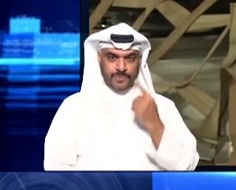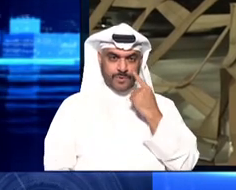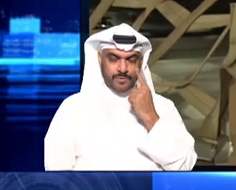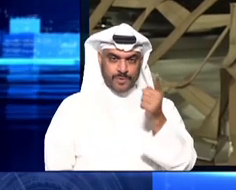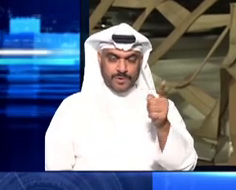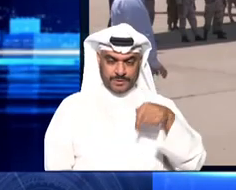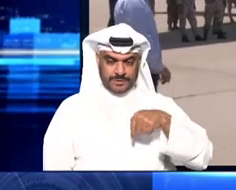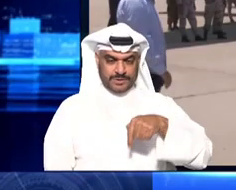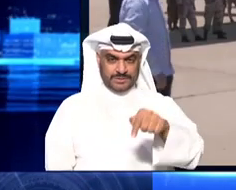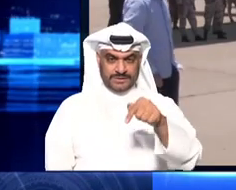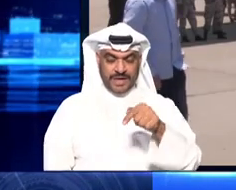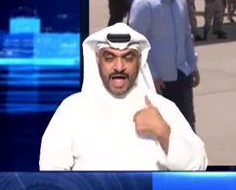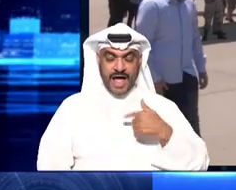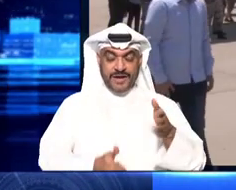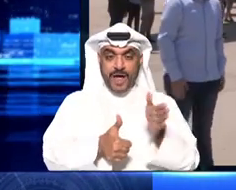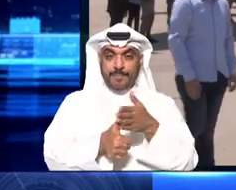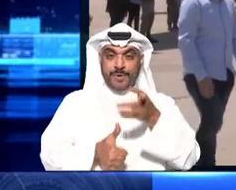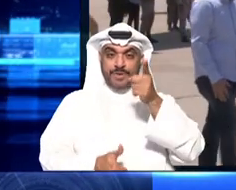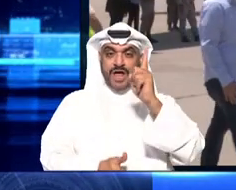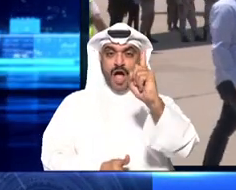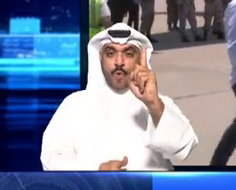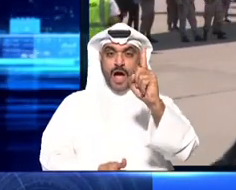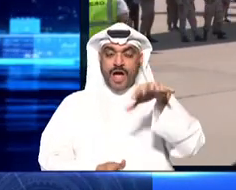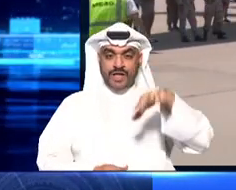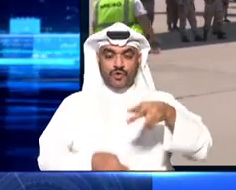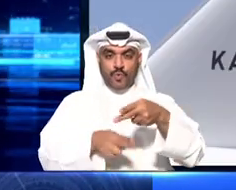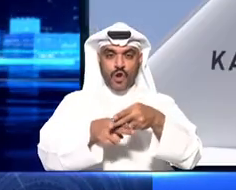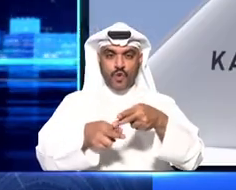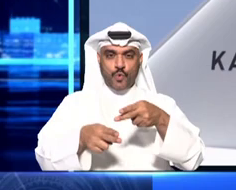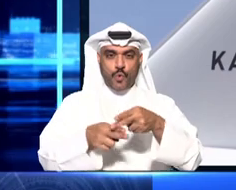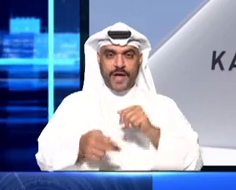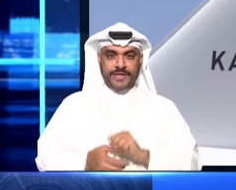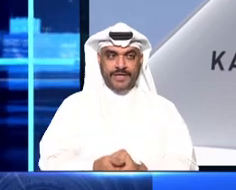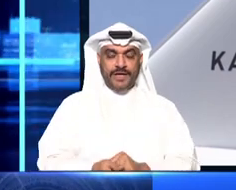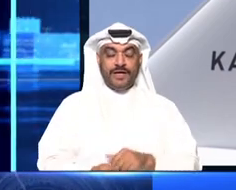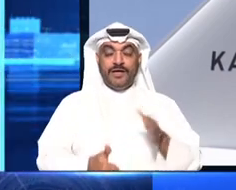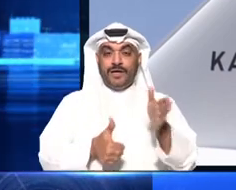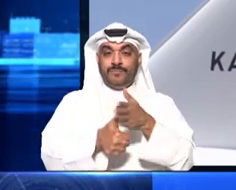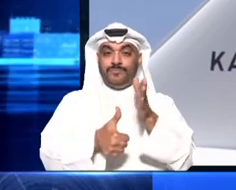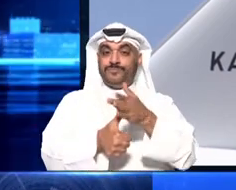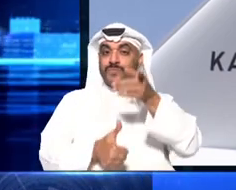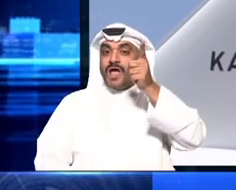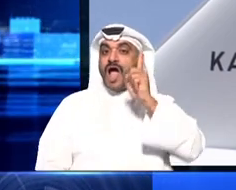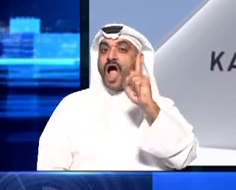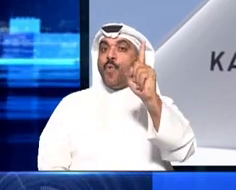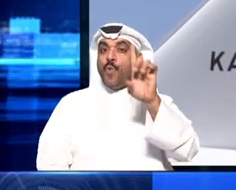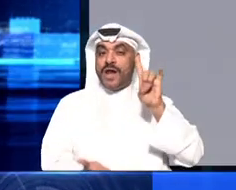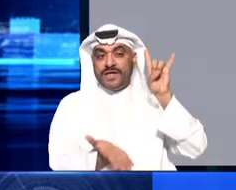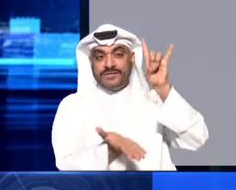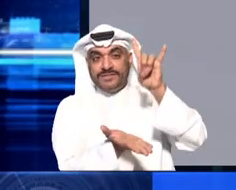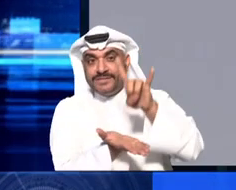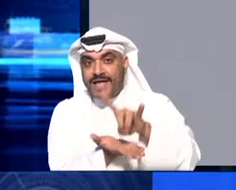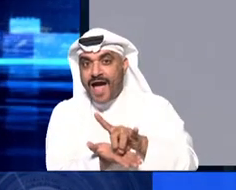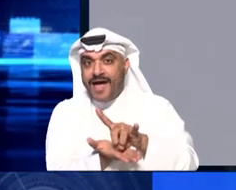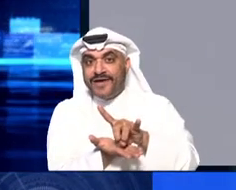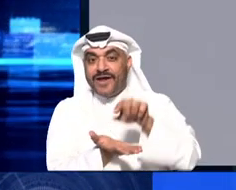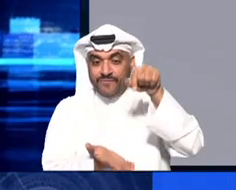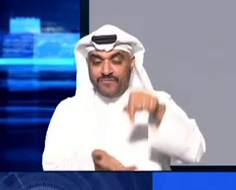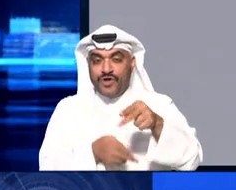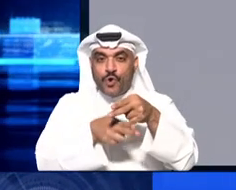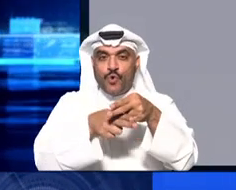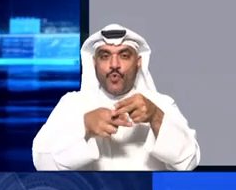من أوائل الدول حيث كانت أول طائرة تصل إلى مطار بيروت هي